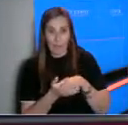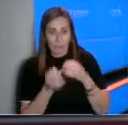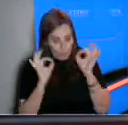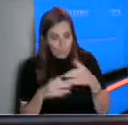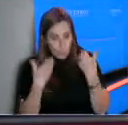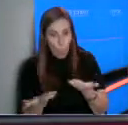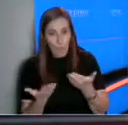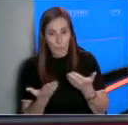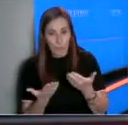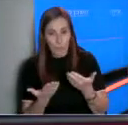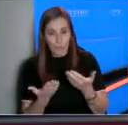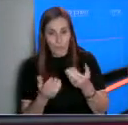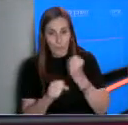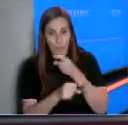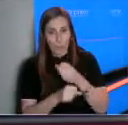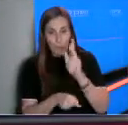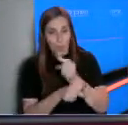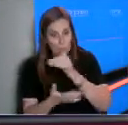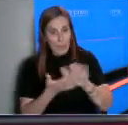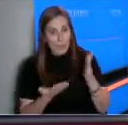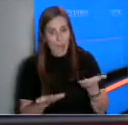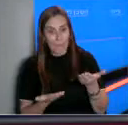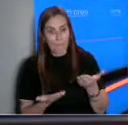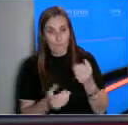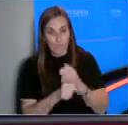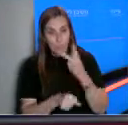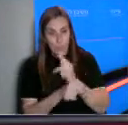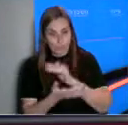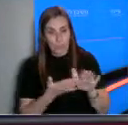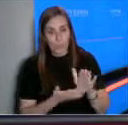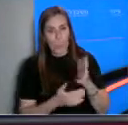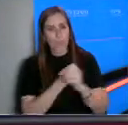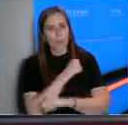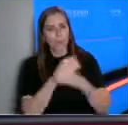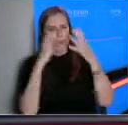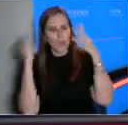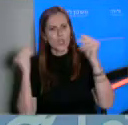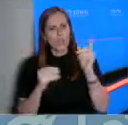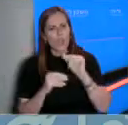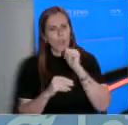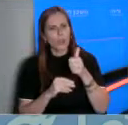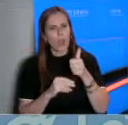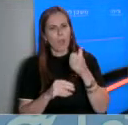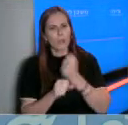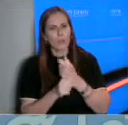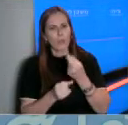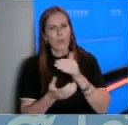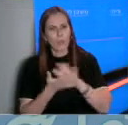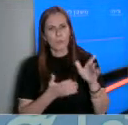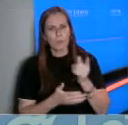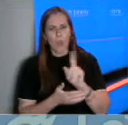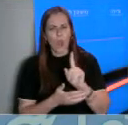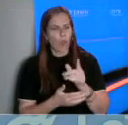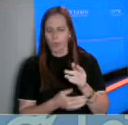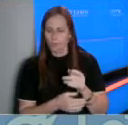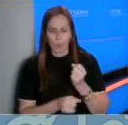בחיית, תנו להם, תשחררו את זה, תעשו להם קורס בחינם. תעשו קורס בחינם. למה אוניברסיטת באר שבע לא שולחת אנשים לשם כדי לעשות קורס בחינם? היא לא